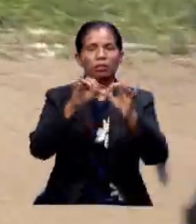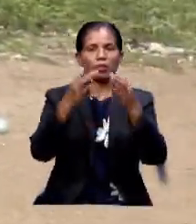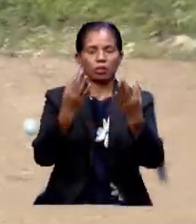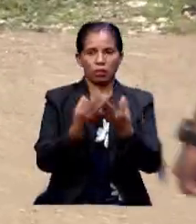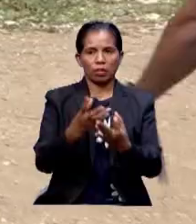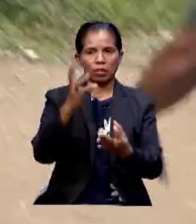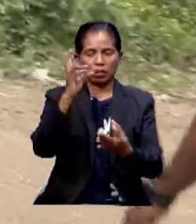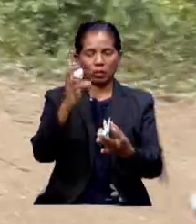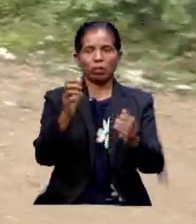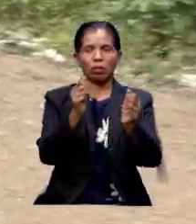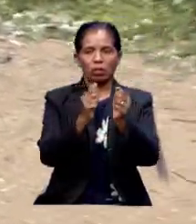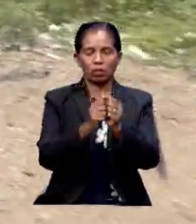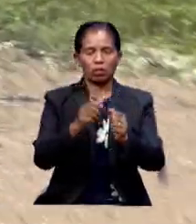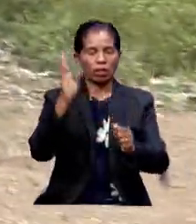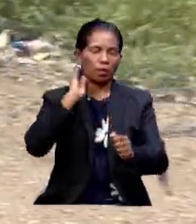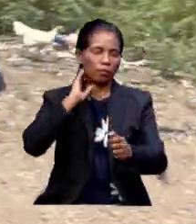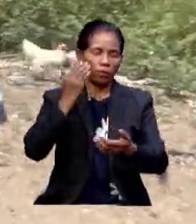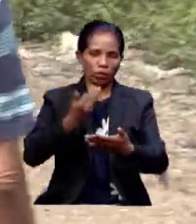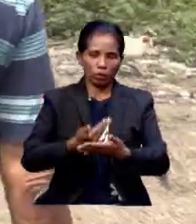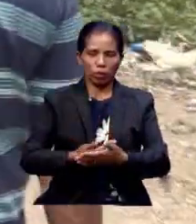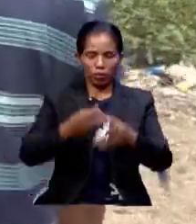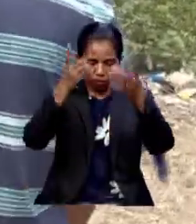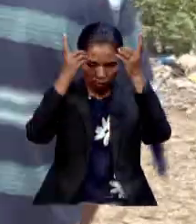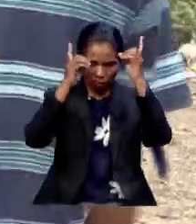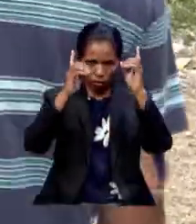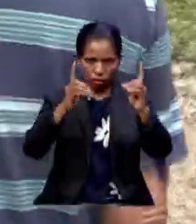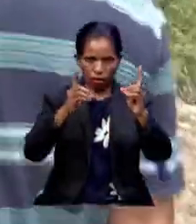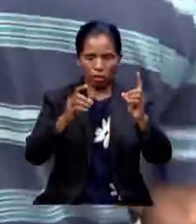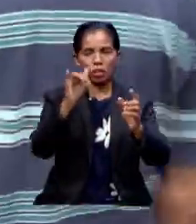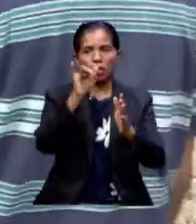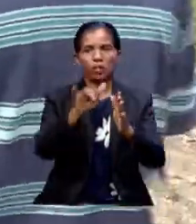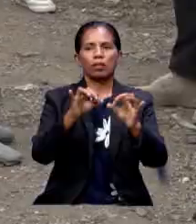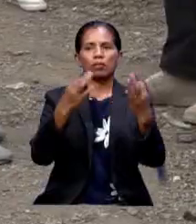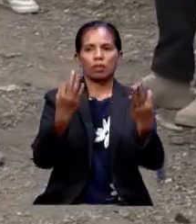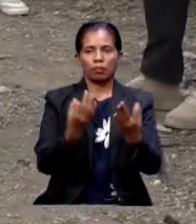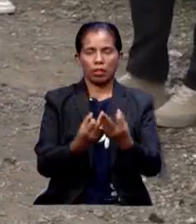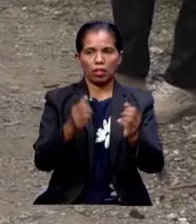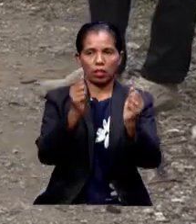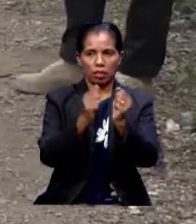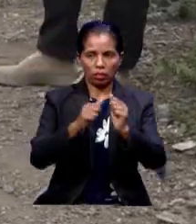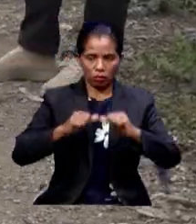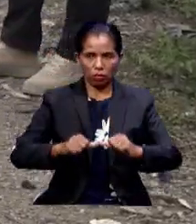ne honu ne be wan husira nain mos deside haruka familia umakain hitu atu